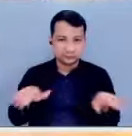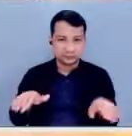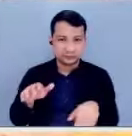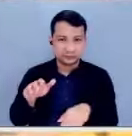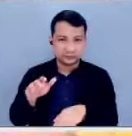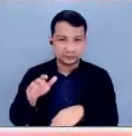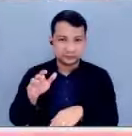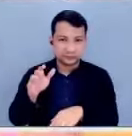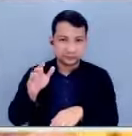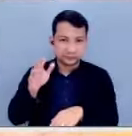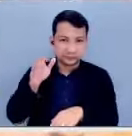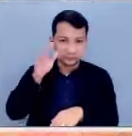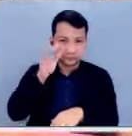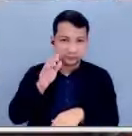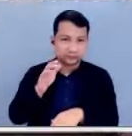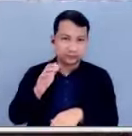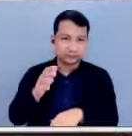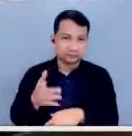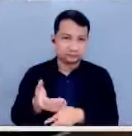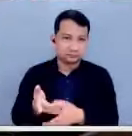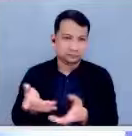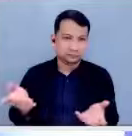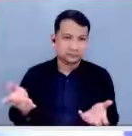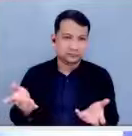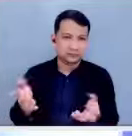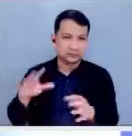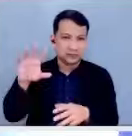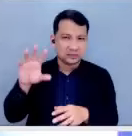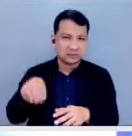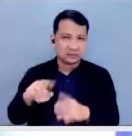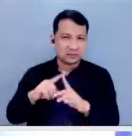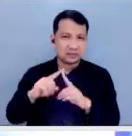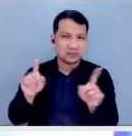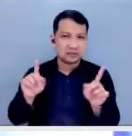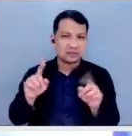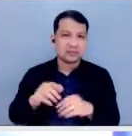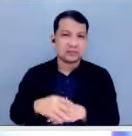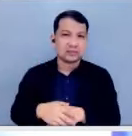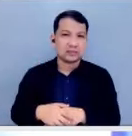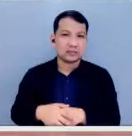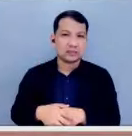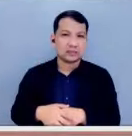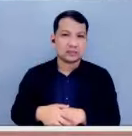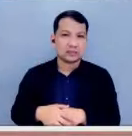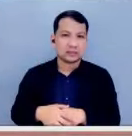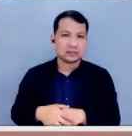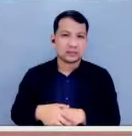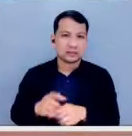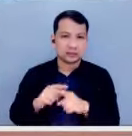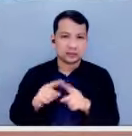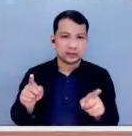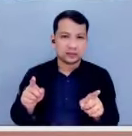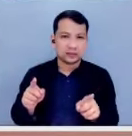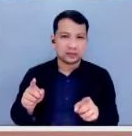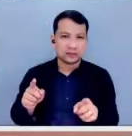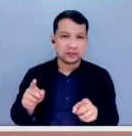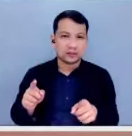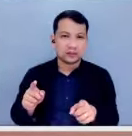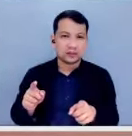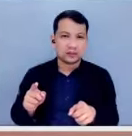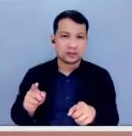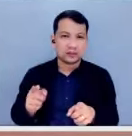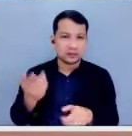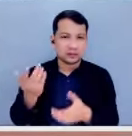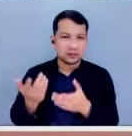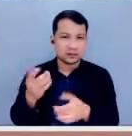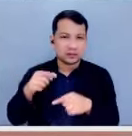na pag jelly kasi medyo ano siya, kakaiba siya. Yes. Depende, meron namang madali lang turuan. So it really depends